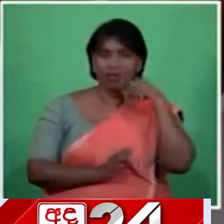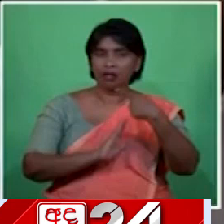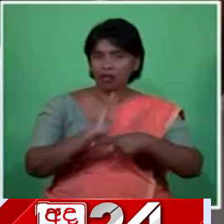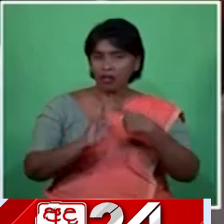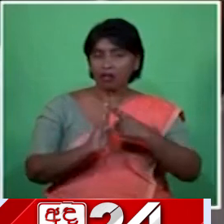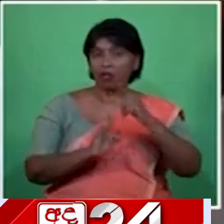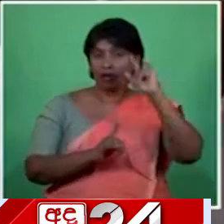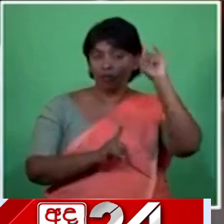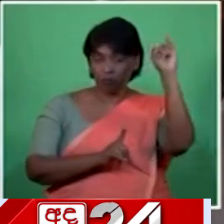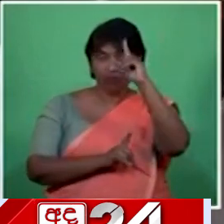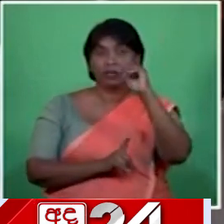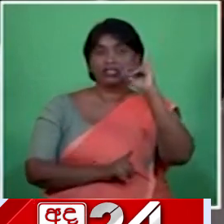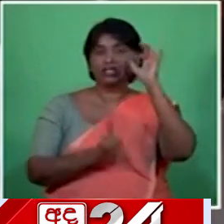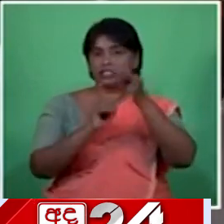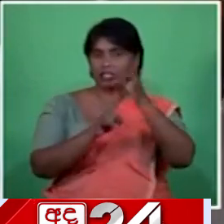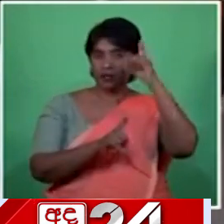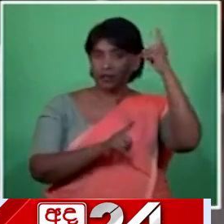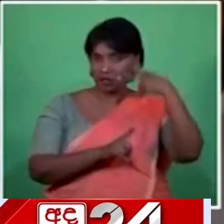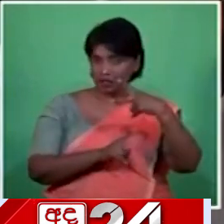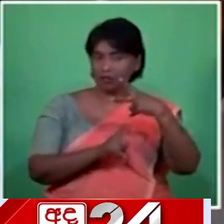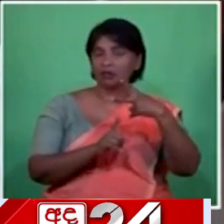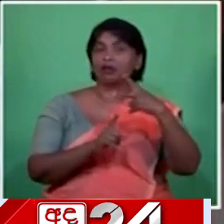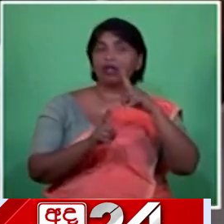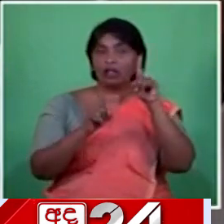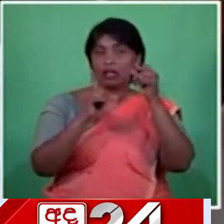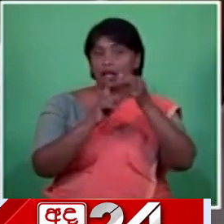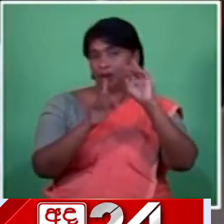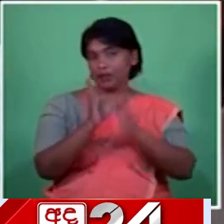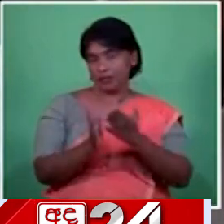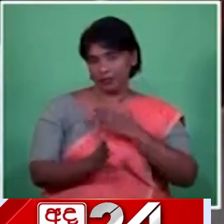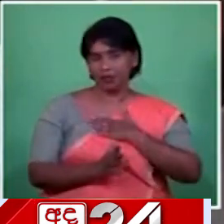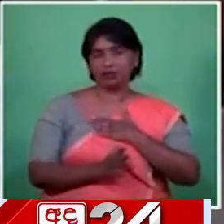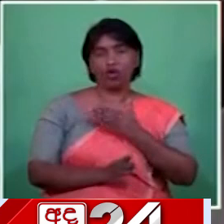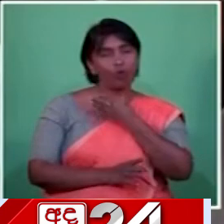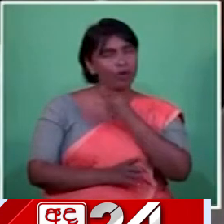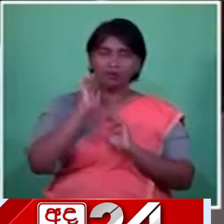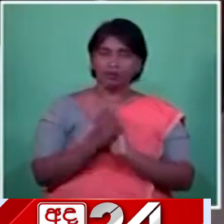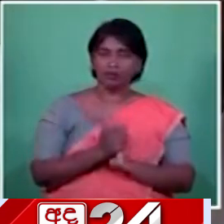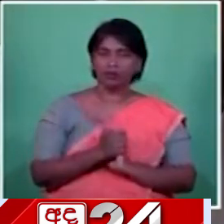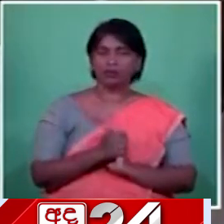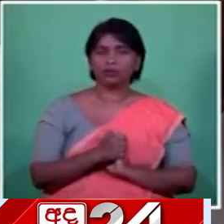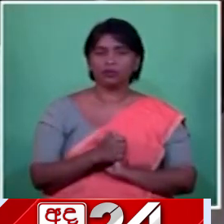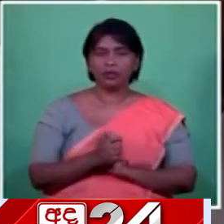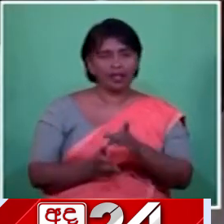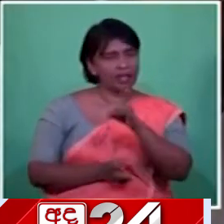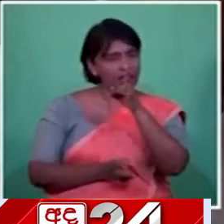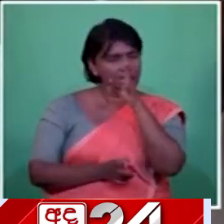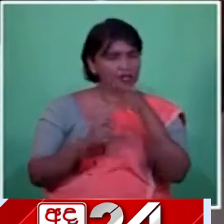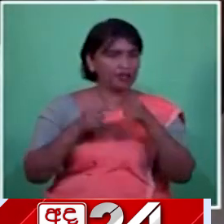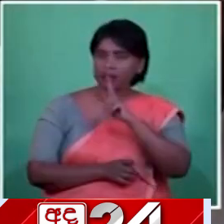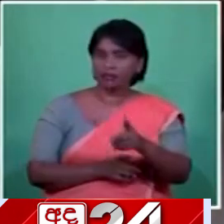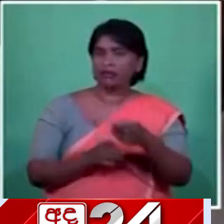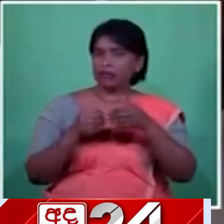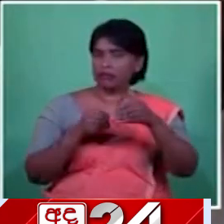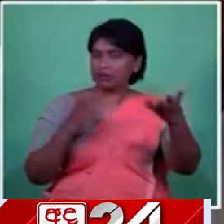ලොකු එක්කෙනා ජනාධිපති. ඊට පස්සේ තනතුරු අනුව මම ඉන්නේ. මේ බොරු කතා කියන්න එපා. ලැජ්ජනේ විපක්ෂ